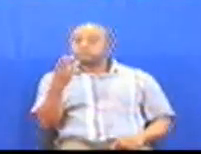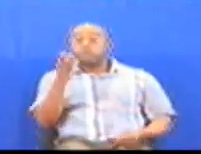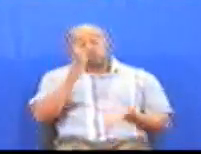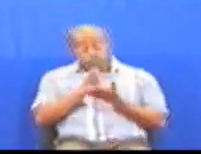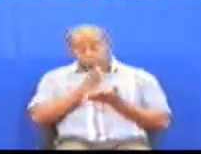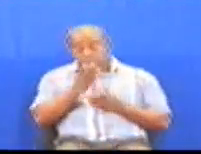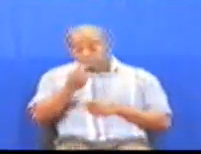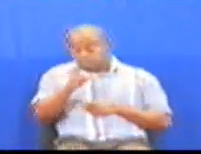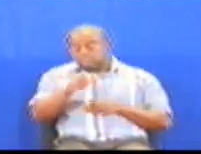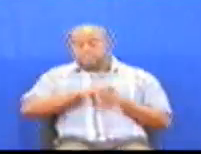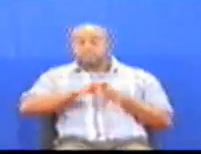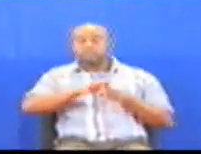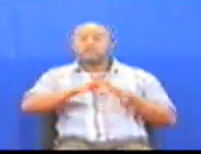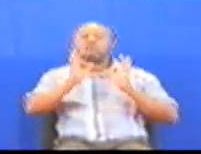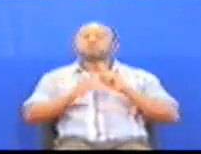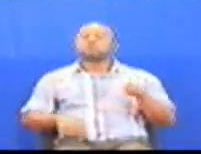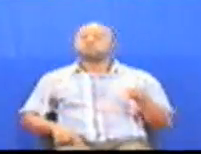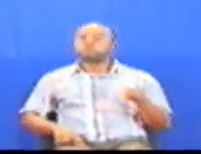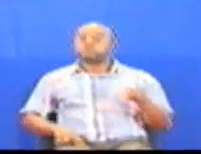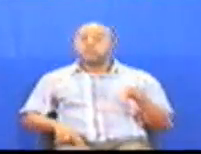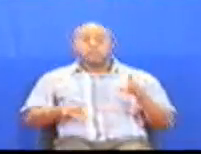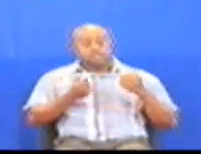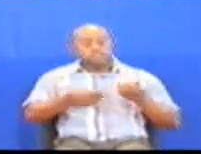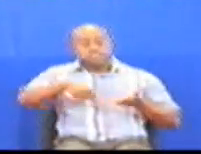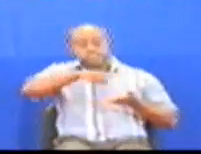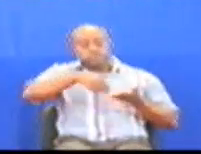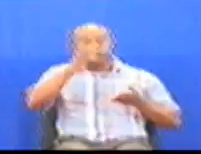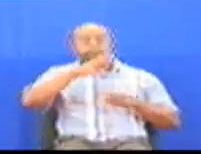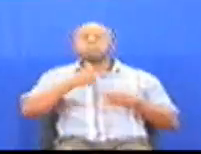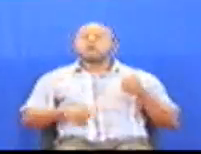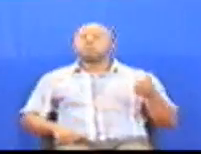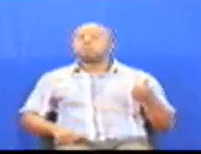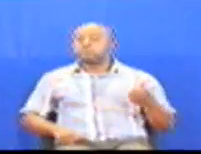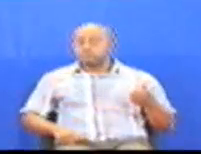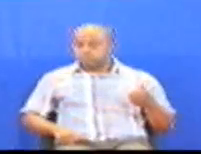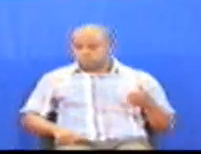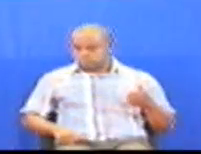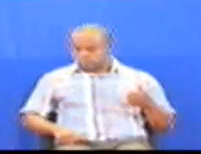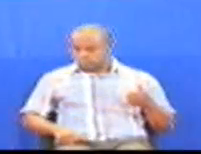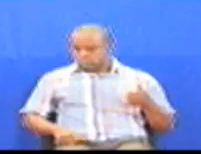hizo zimefanywa kazi nzuri, lakini kituo kile hakijakamilika. Na bahati mbaya zaidi Mheshimiwa Naibu Spika,